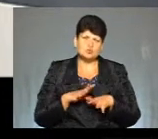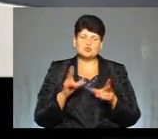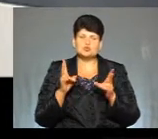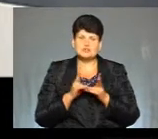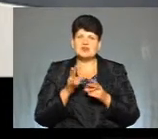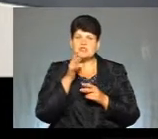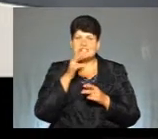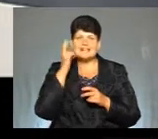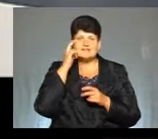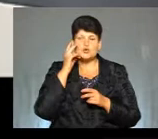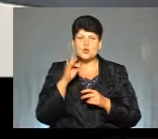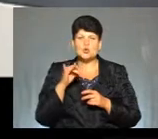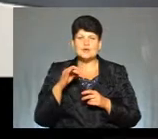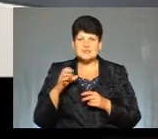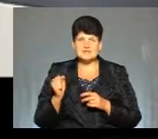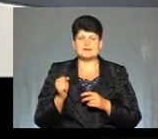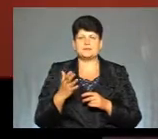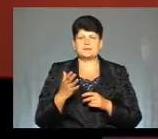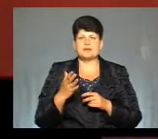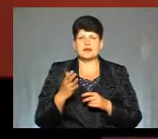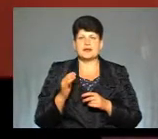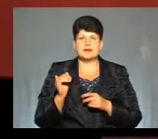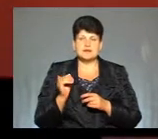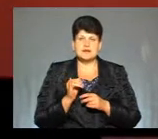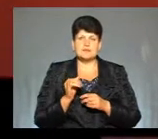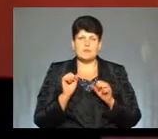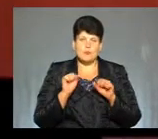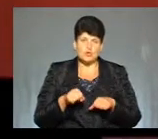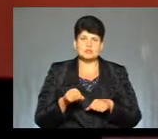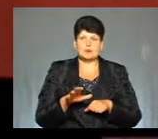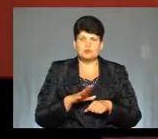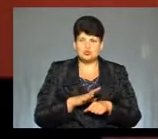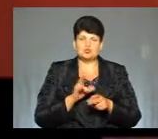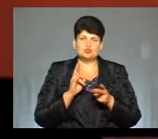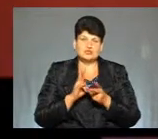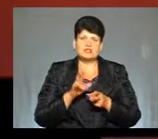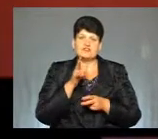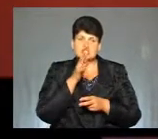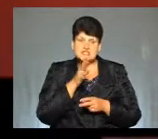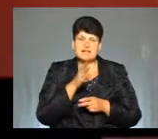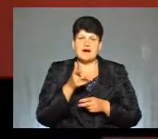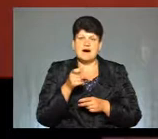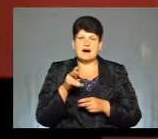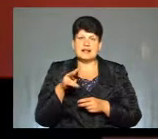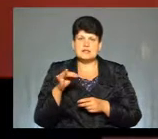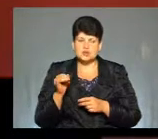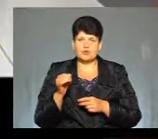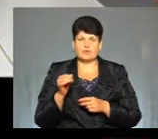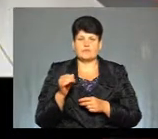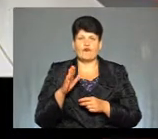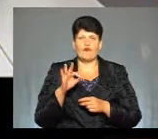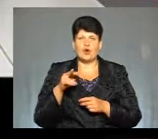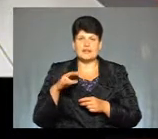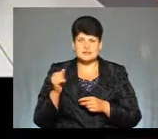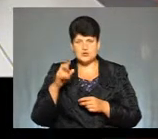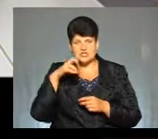Київської Русі, часів Великого князівства Литовського. А можна було зустріти за часів Галицько-Волинської держави. І ці